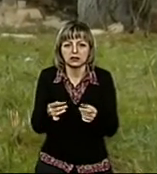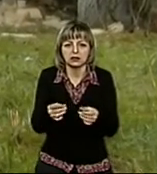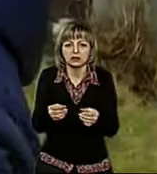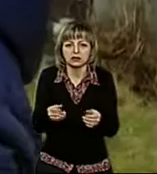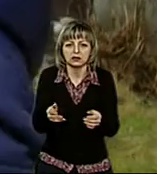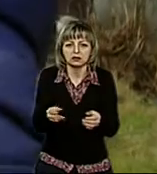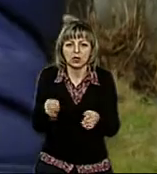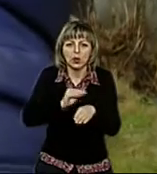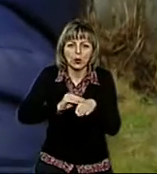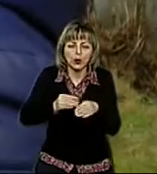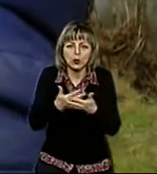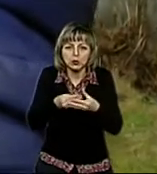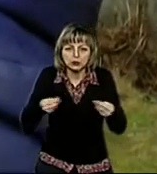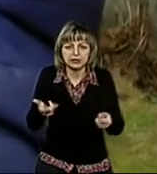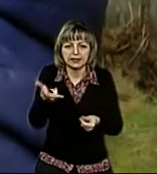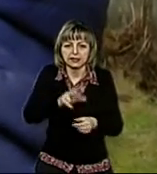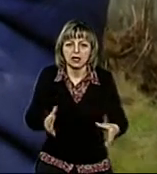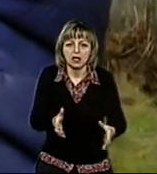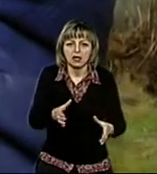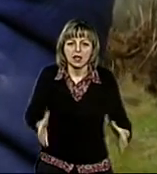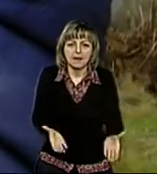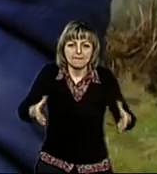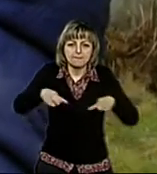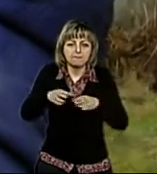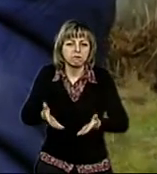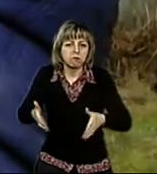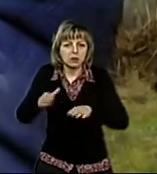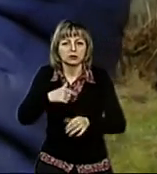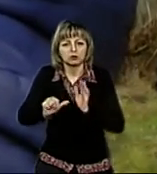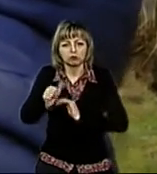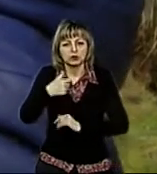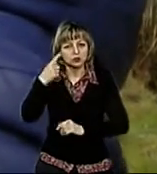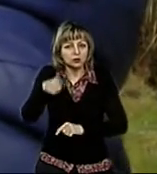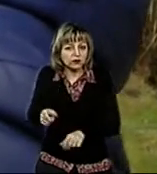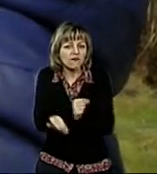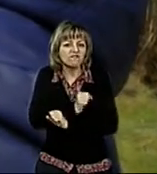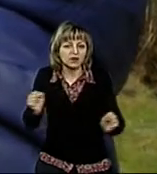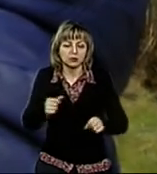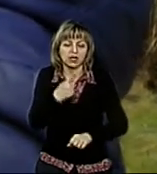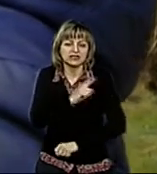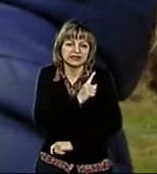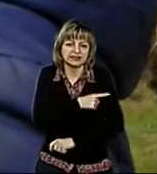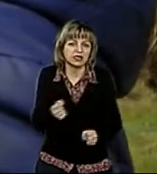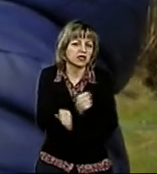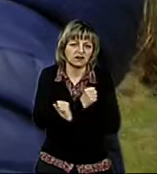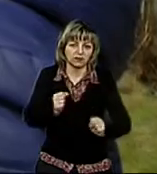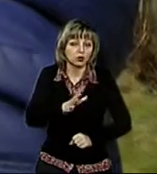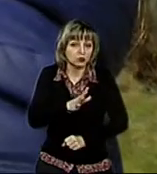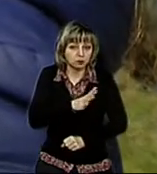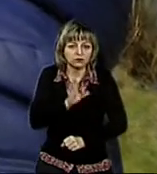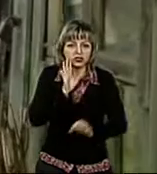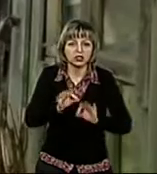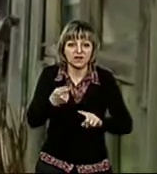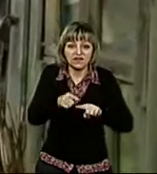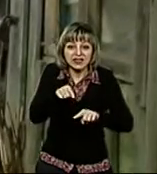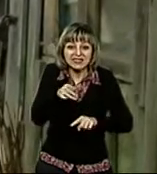цих три балона було. Я спочатку подумала, що це вони вибухнули. Бо, кажу, такий вибух був сильний. Жінка каже, в